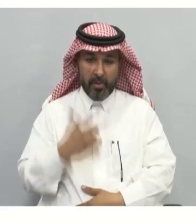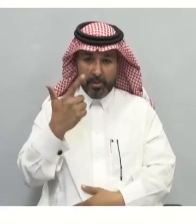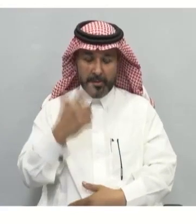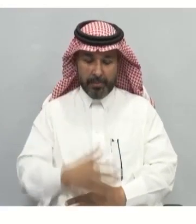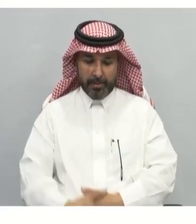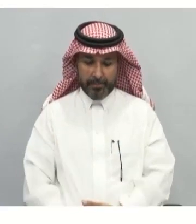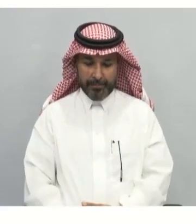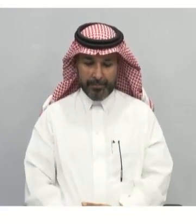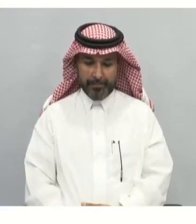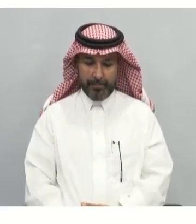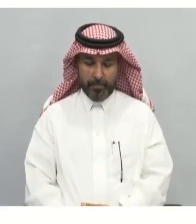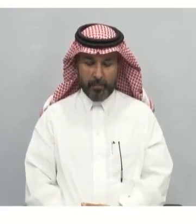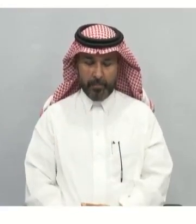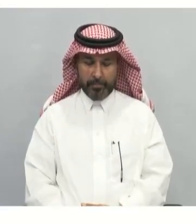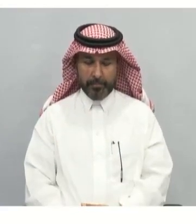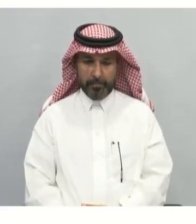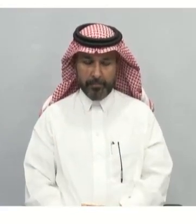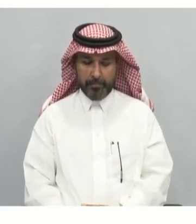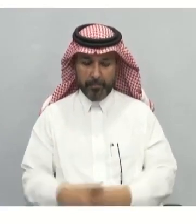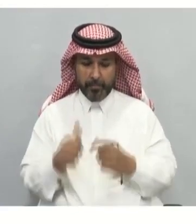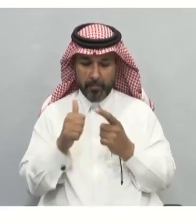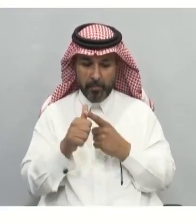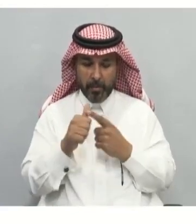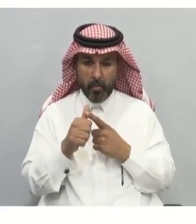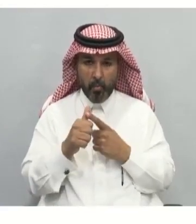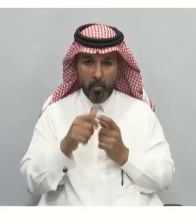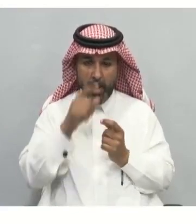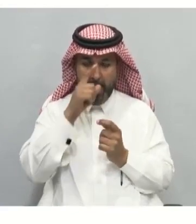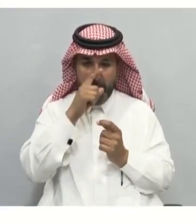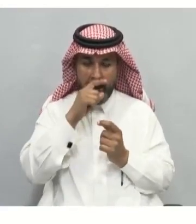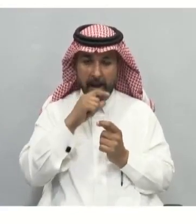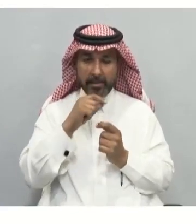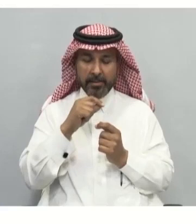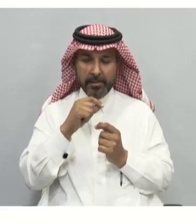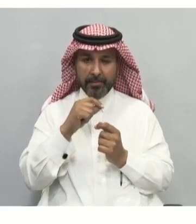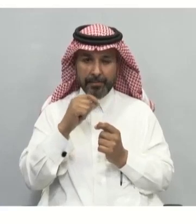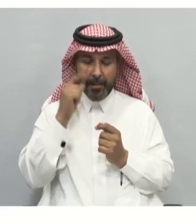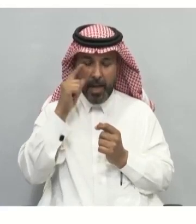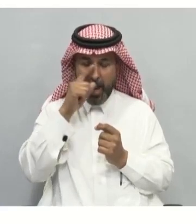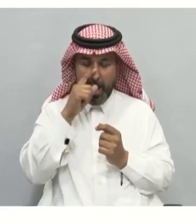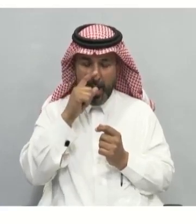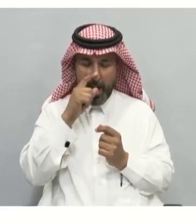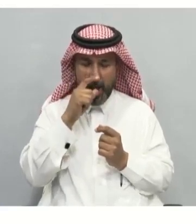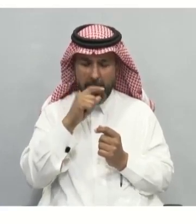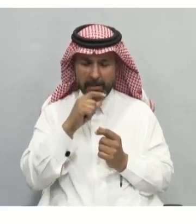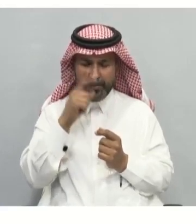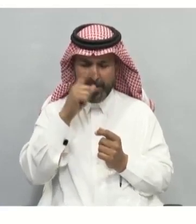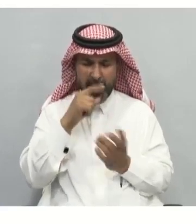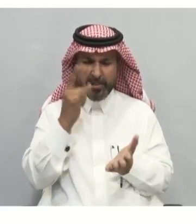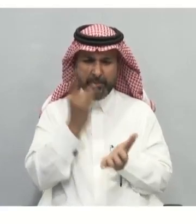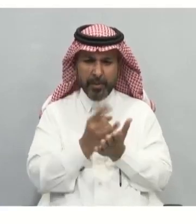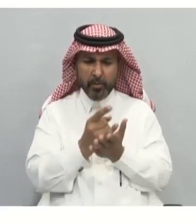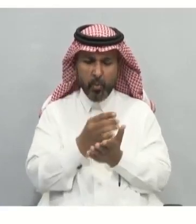ومسلم اولا لا تصلح حياه الناس بغير ولي امر يحكم بينهم